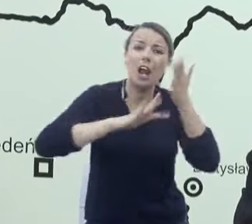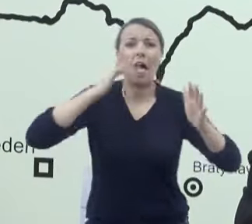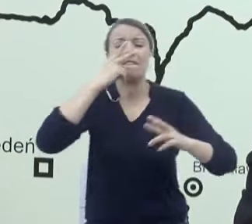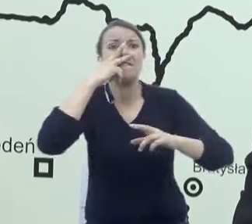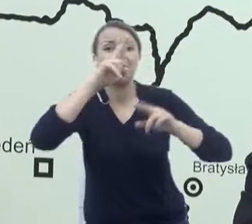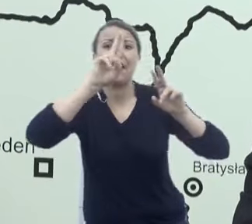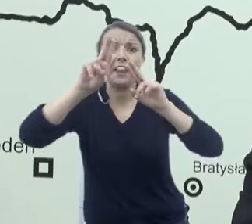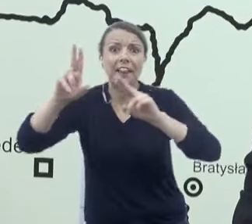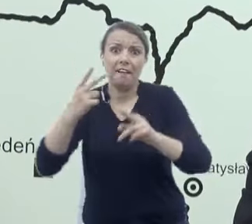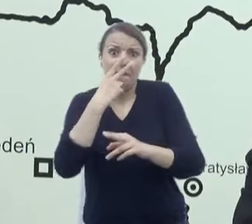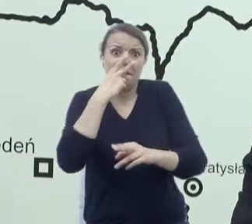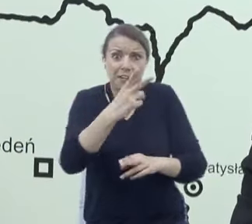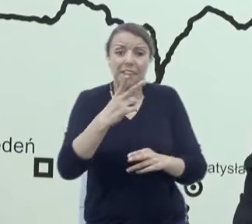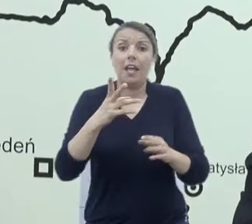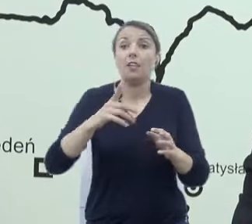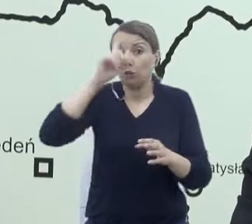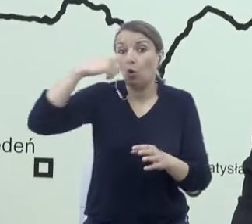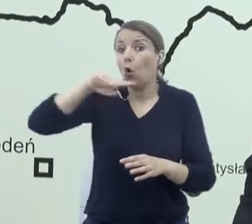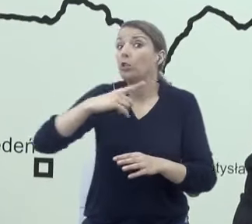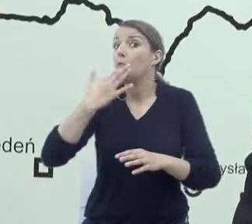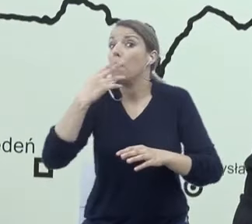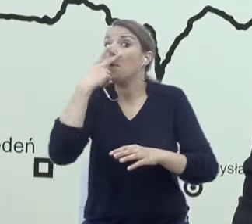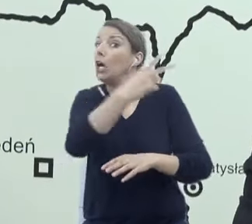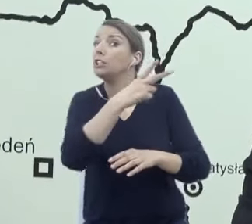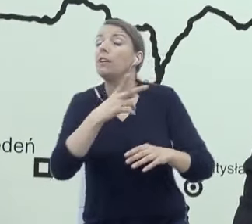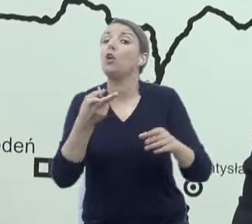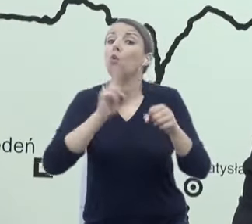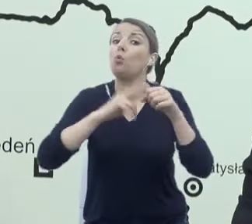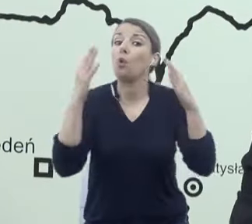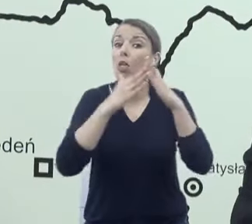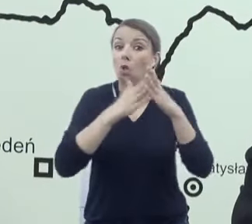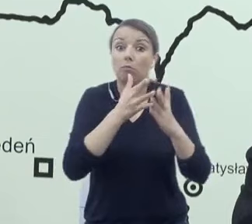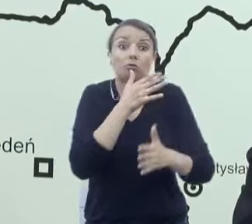z Maksymiczem Persakiem pokazywałem im, które domy były żydowskie, bo nie zmienili od